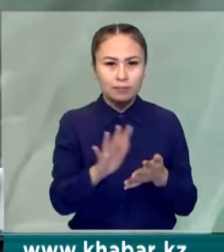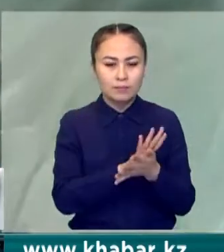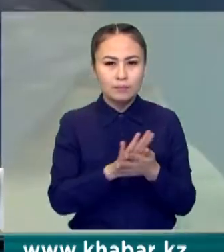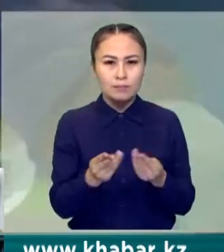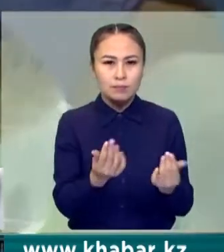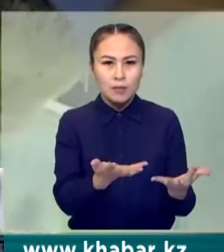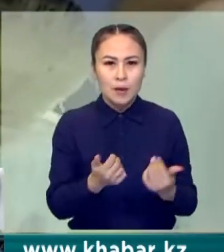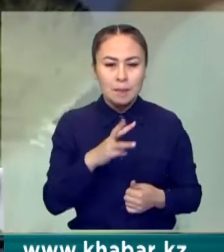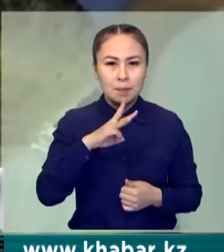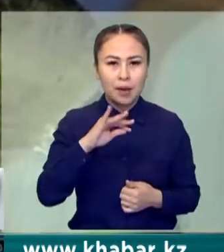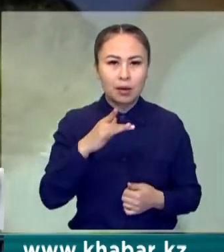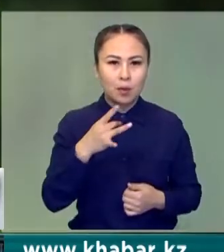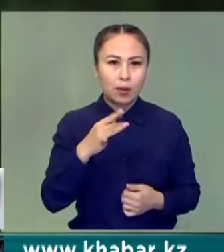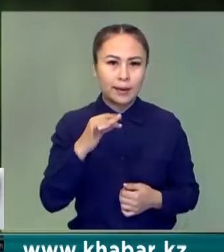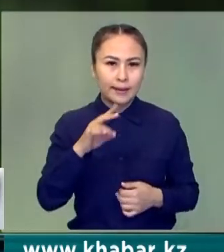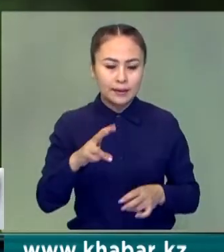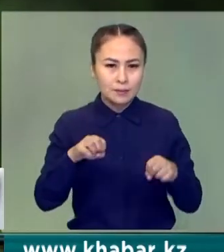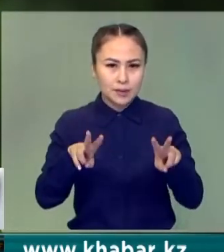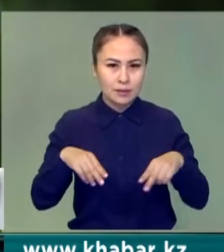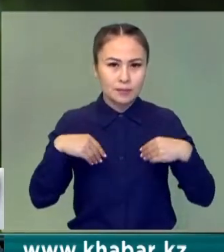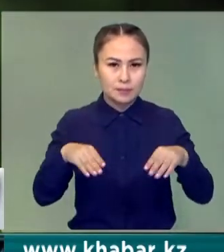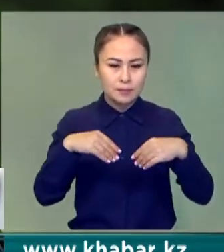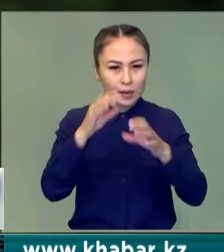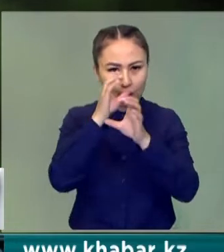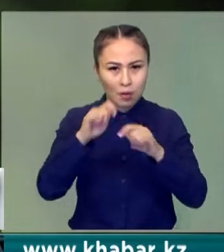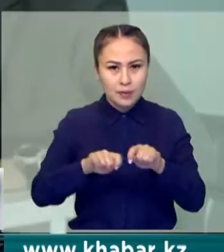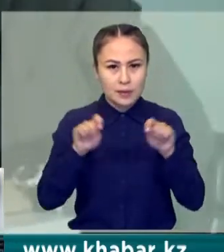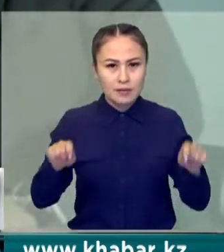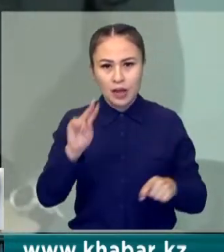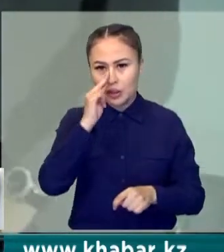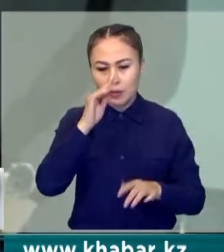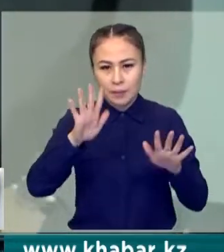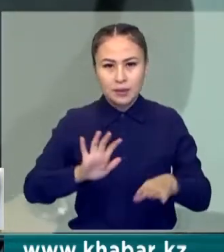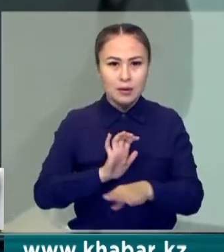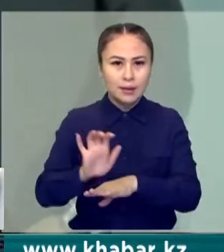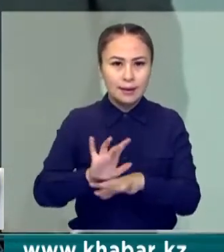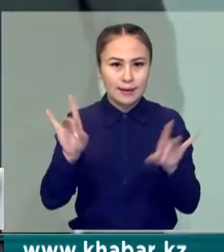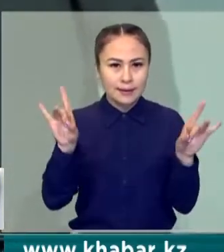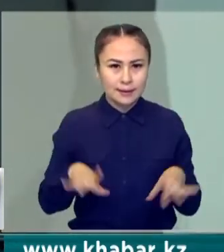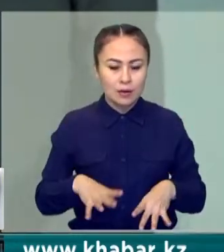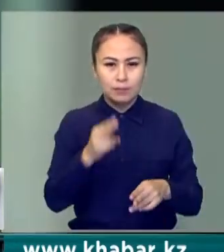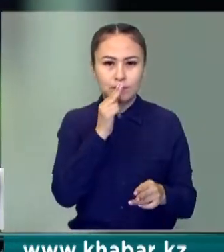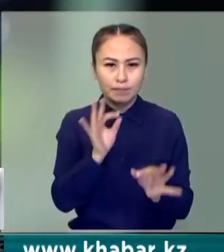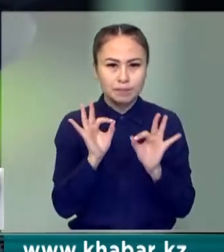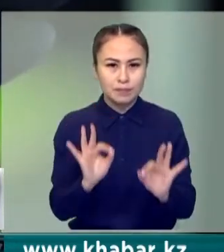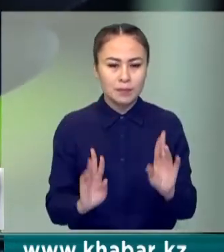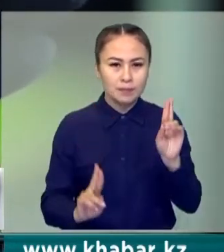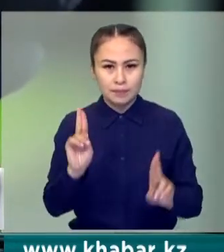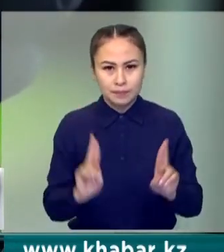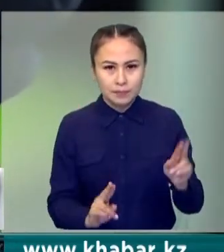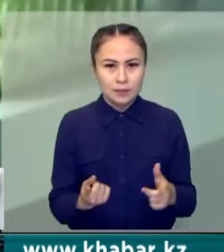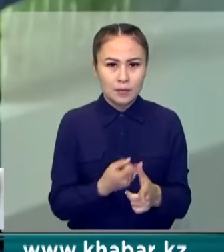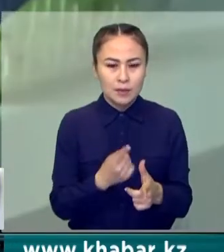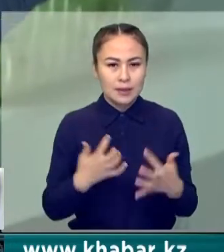Оған микрогрин өнімін өсіретін шағын зертхана ашып, дайын өнімді Шымкент қаласындағы мейрамханаларға өткізуде. Дұрыс тамақтану бағытында таптырмайтын